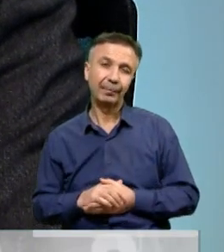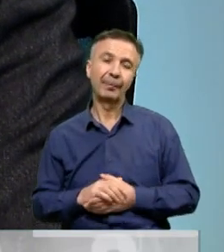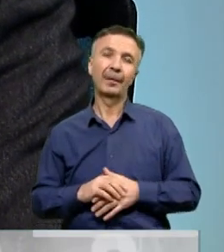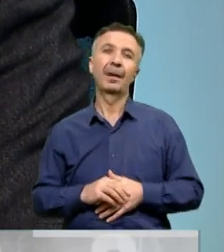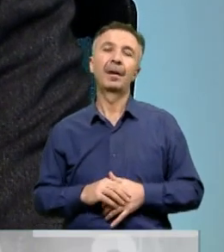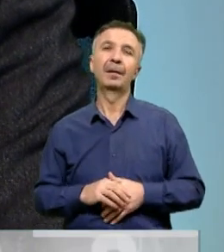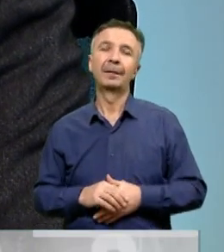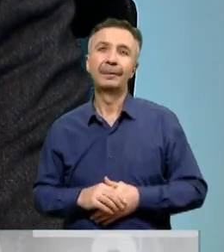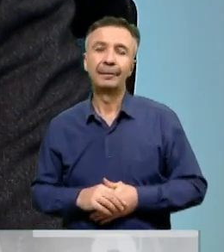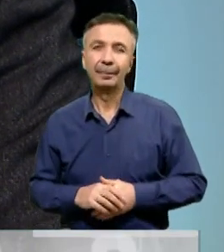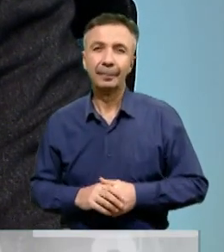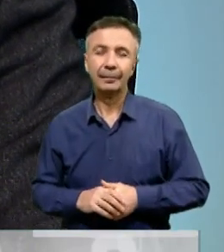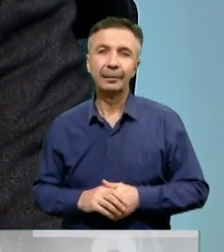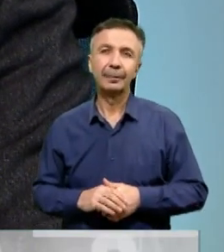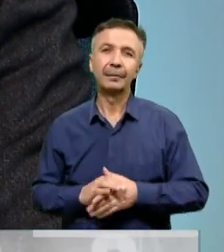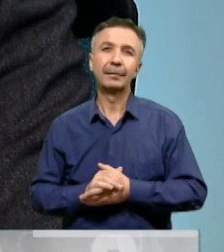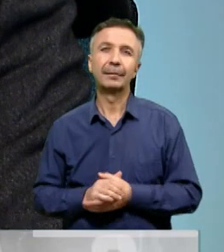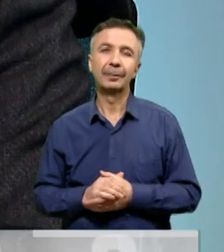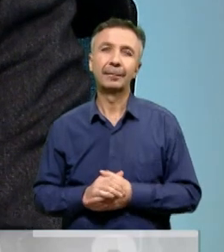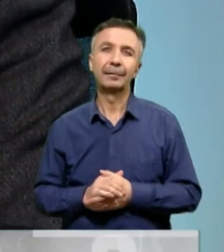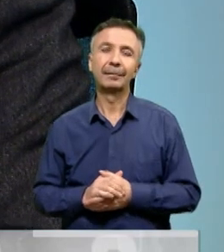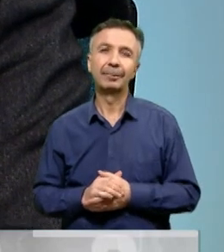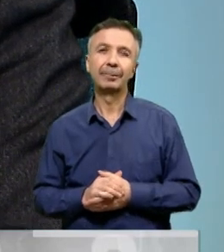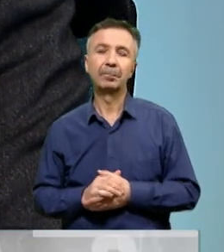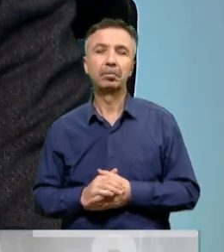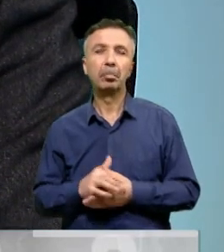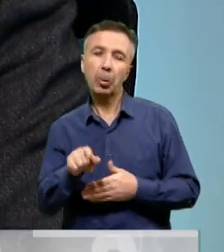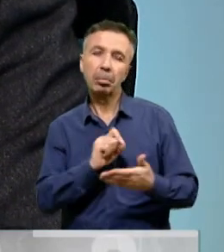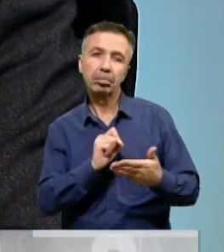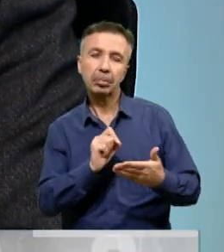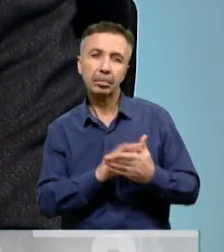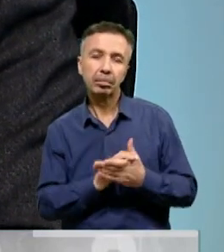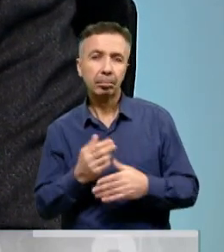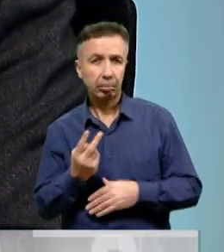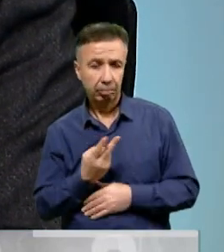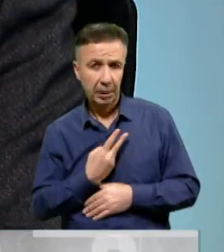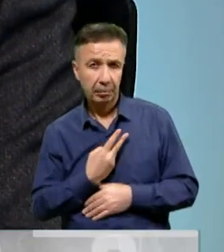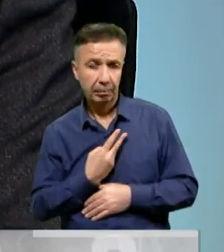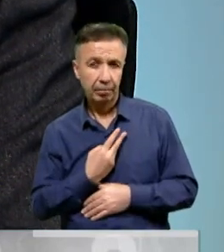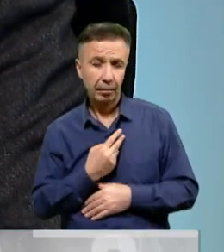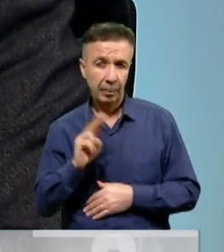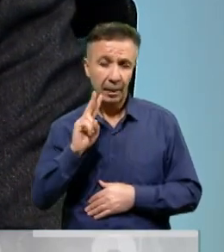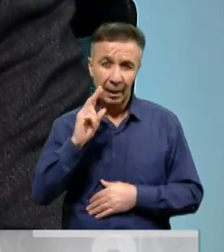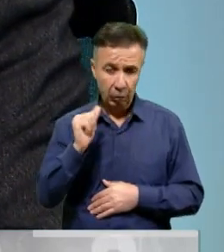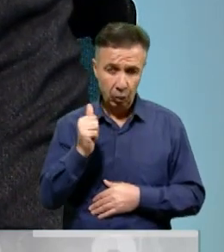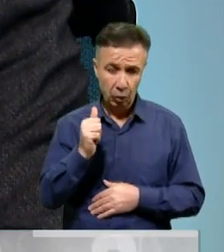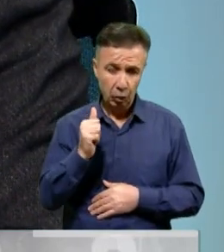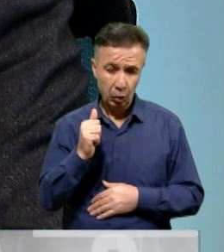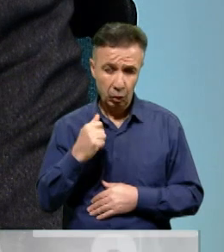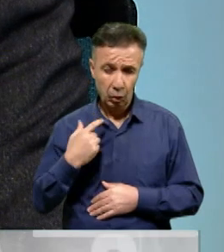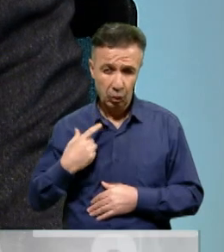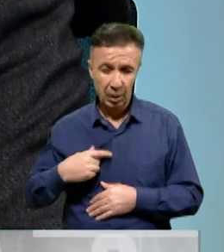Evet, cep telefonlarında da var. Not kısımları var. Oraya yazabilir. Benim 20 gün